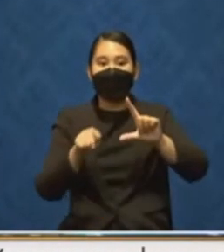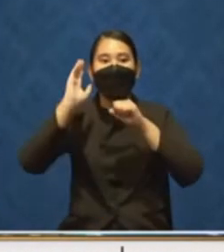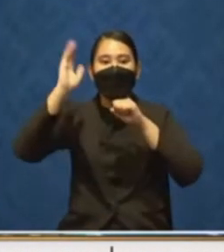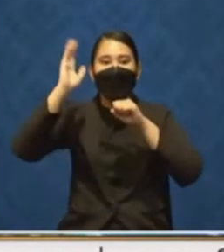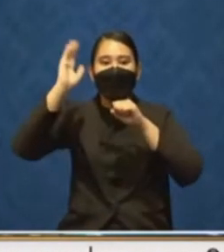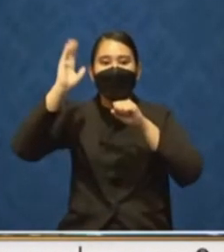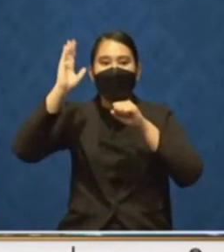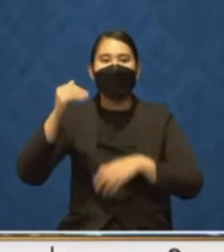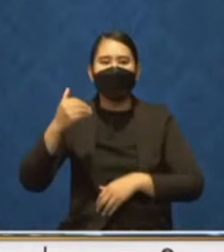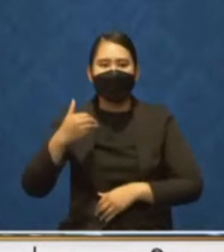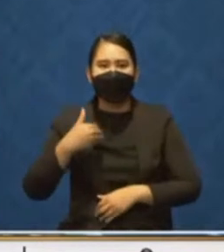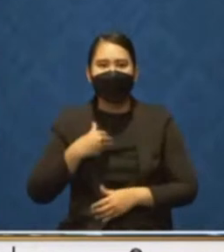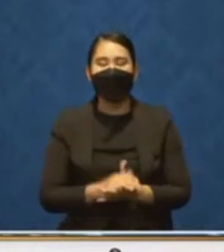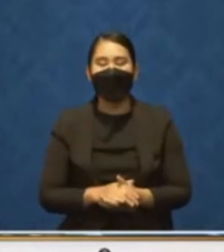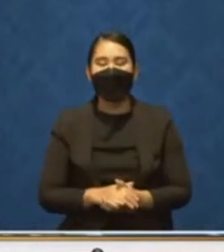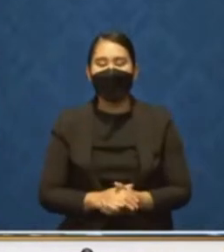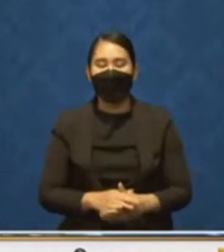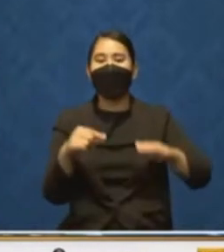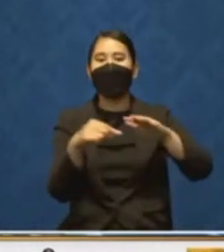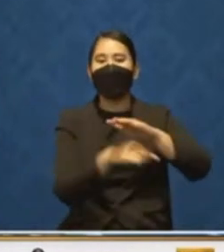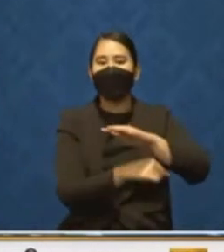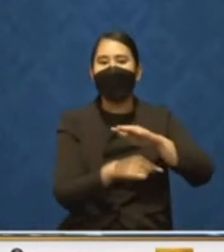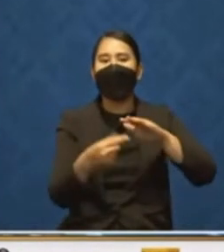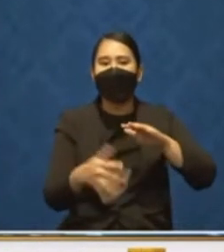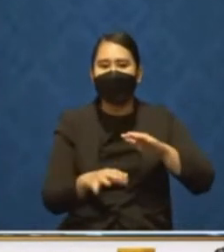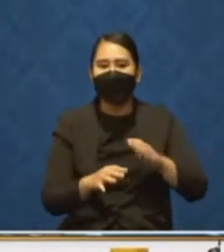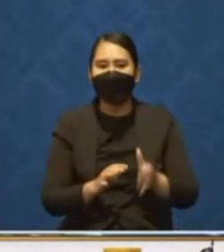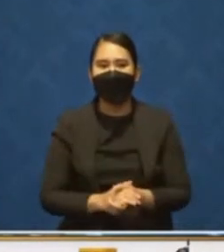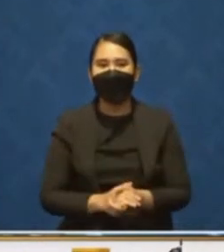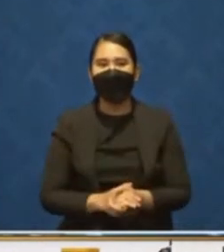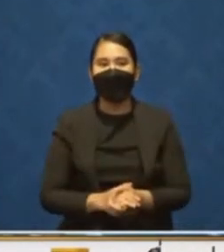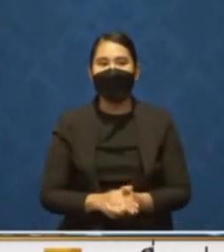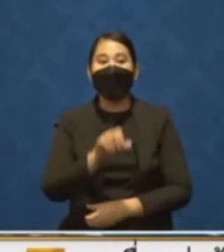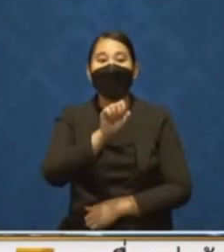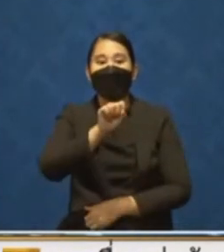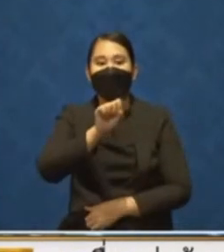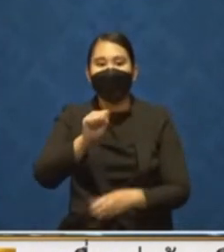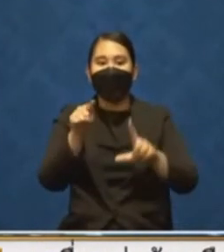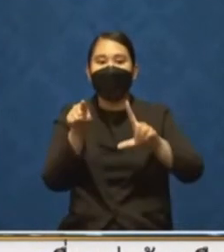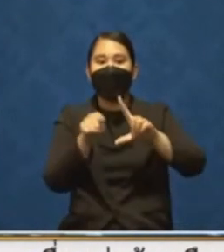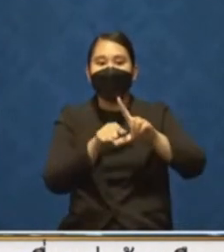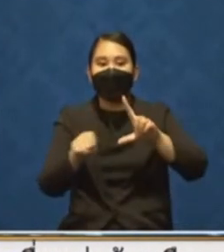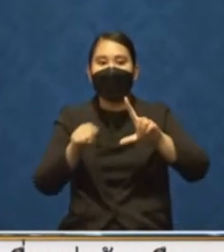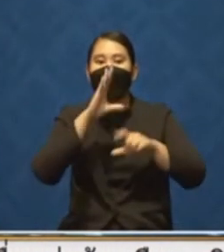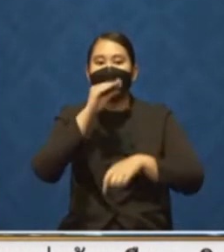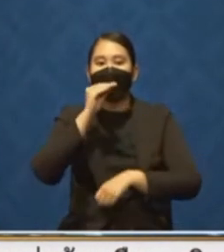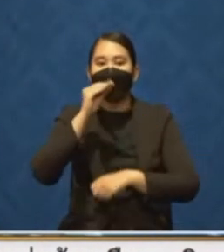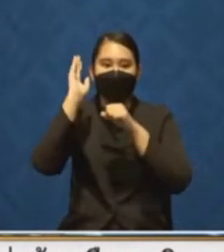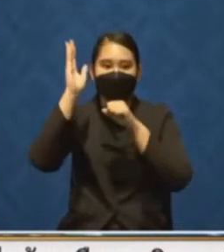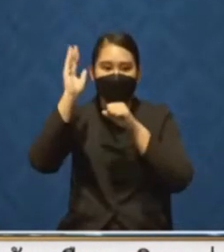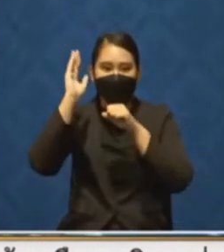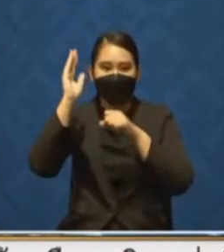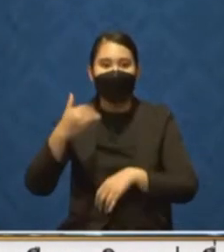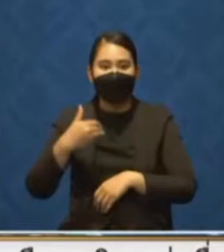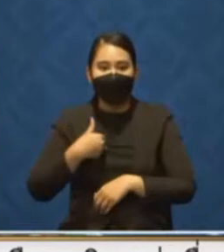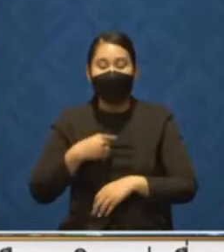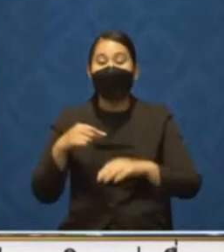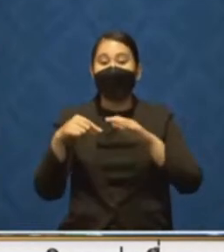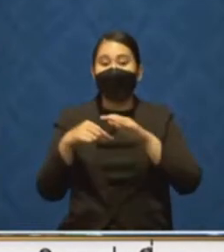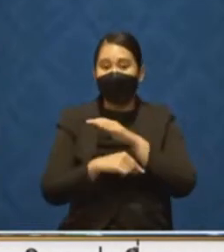ลอยนวลว่ามีการทุจริตในกองทัพ 2ชุดละอธิบายให้ฟังครับว่าการจัดซื้อจัด